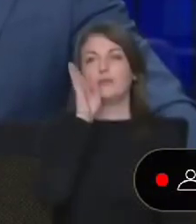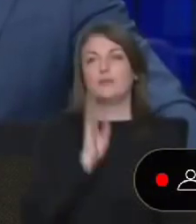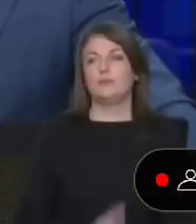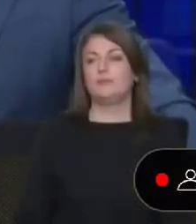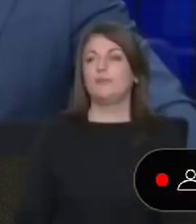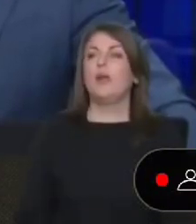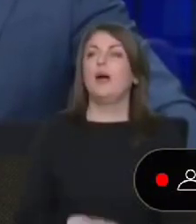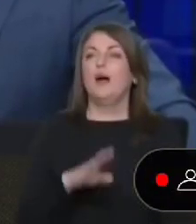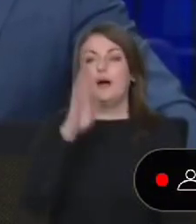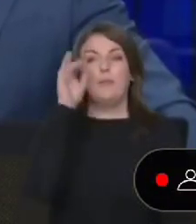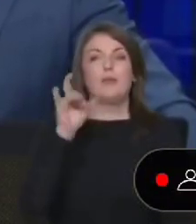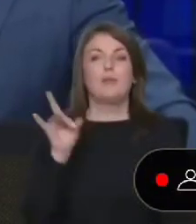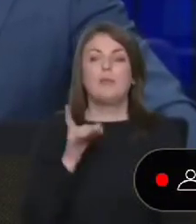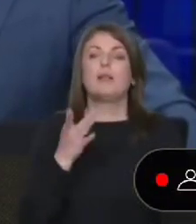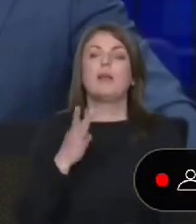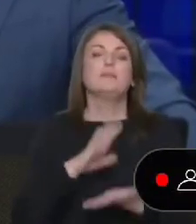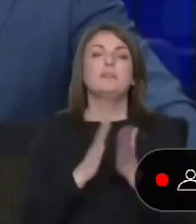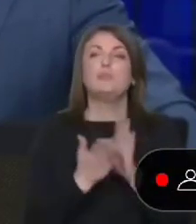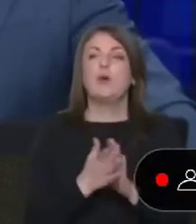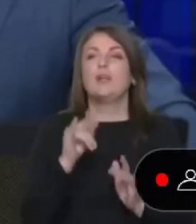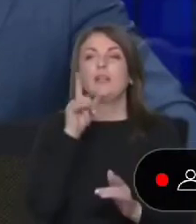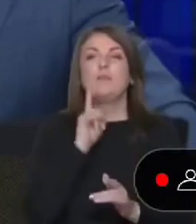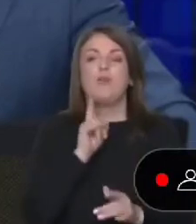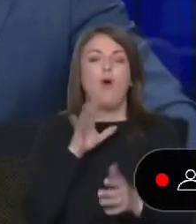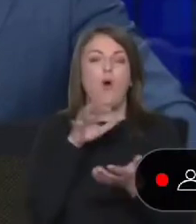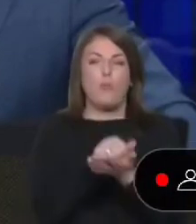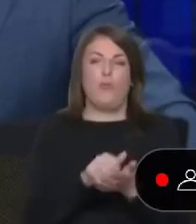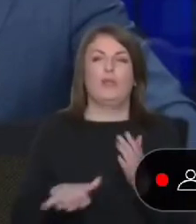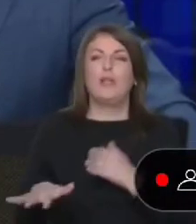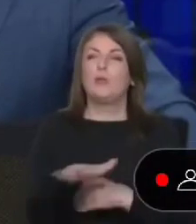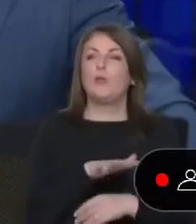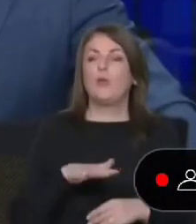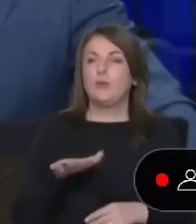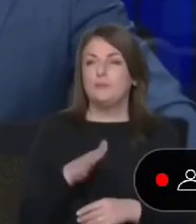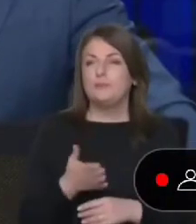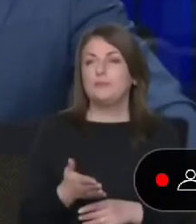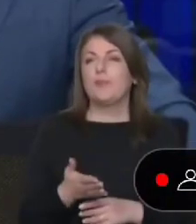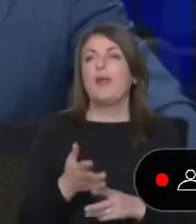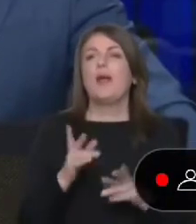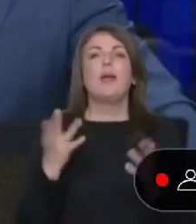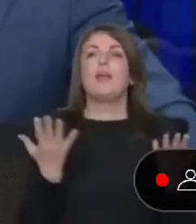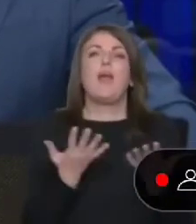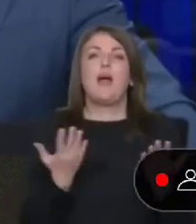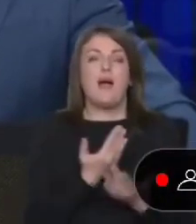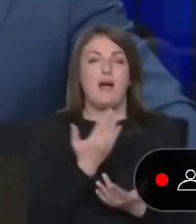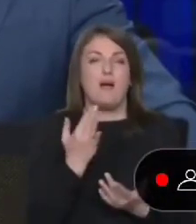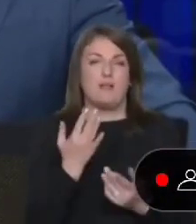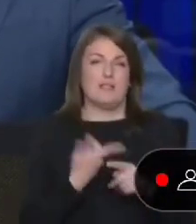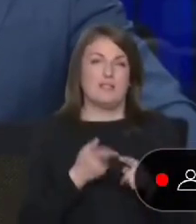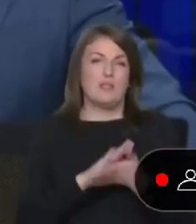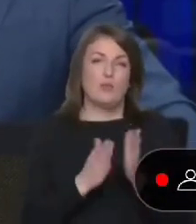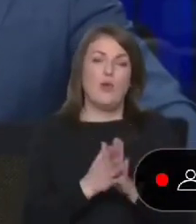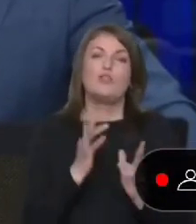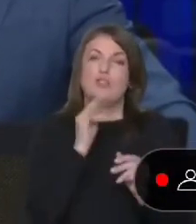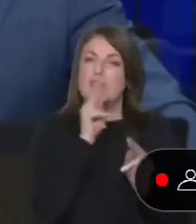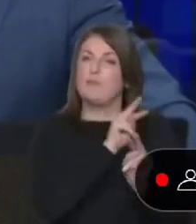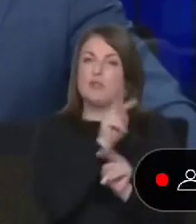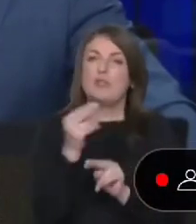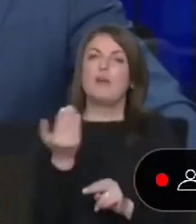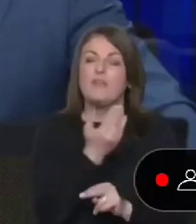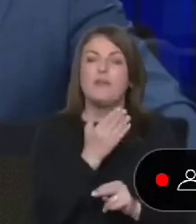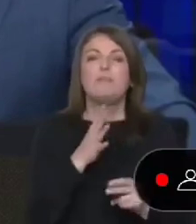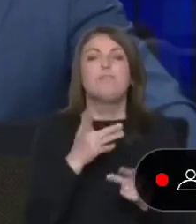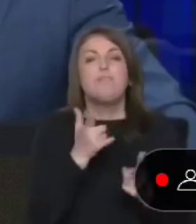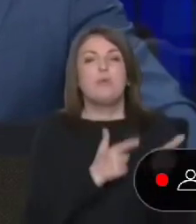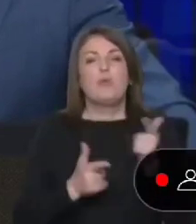пан роман про ситуацію на тимчасово окупованій території яка вона і чи спостерігаєте ви